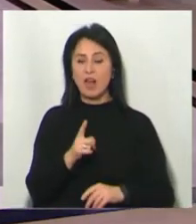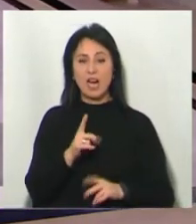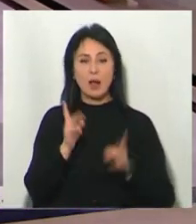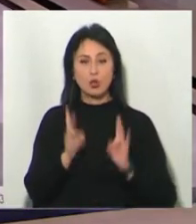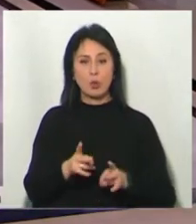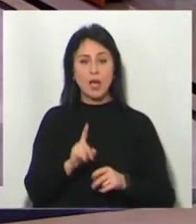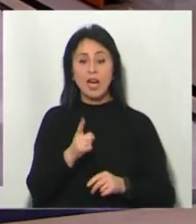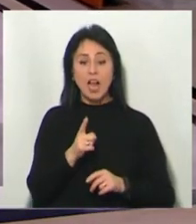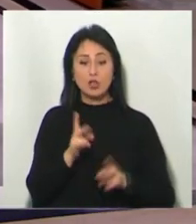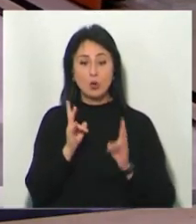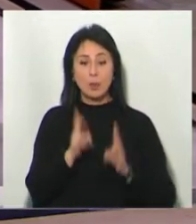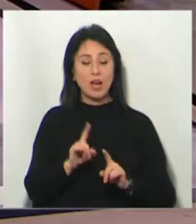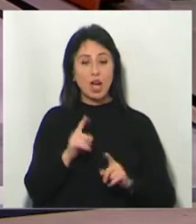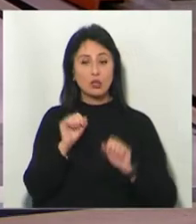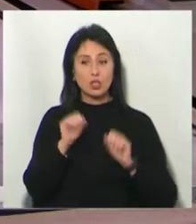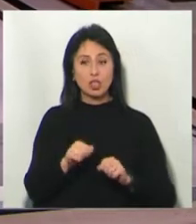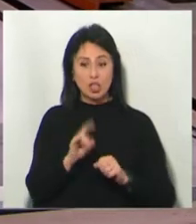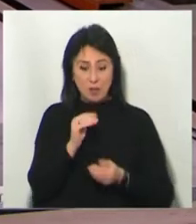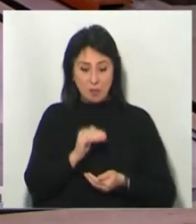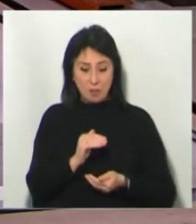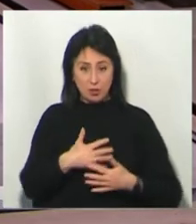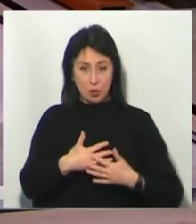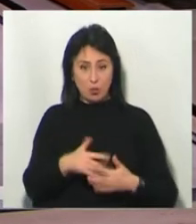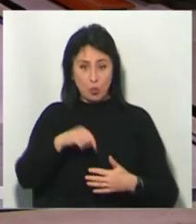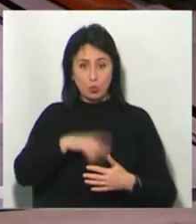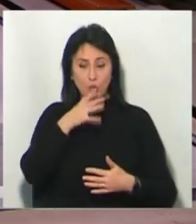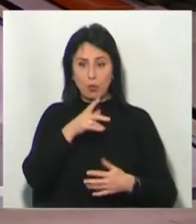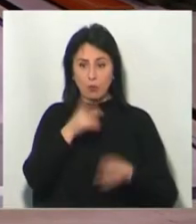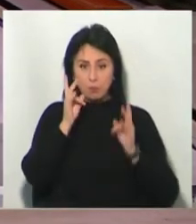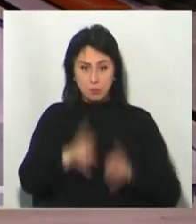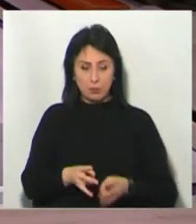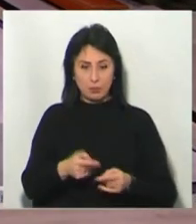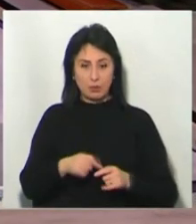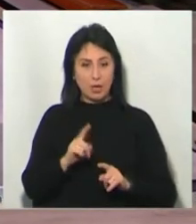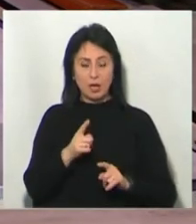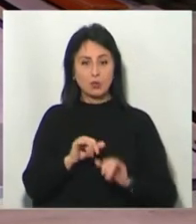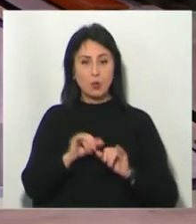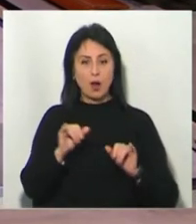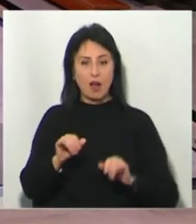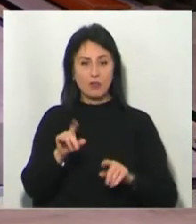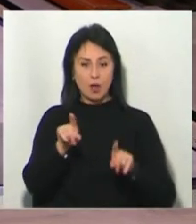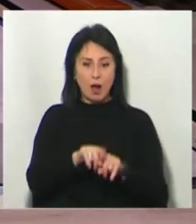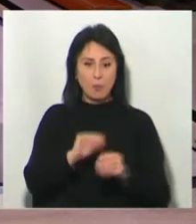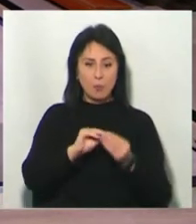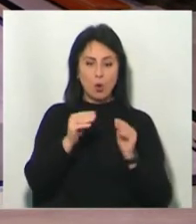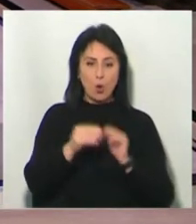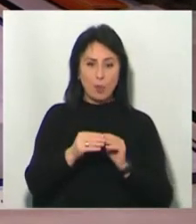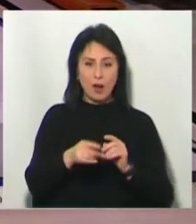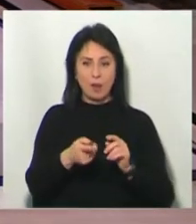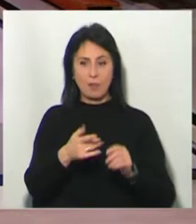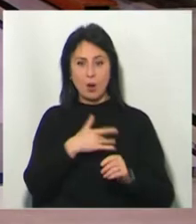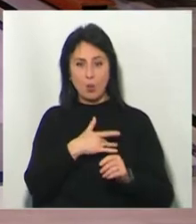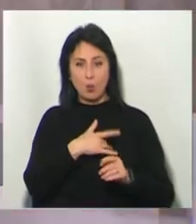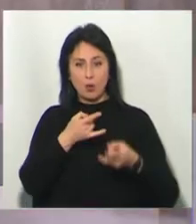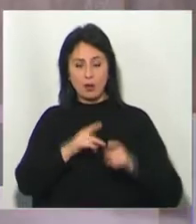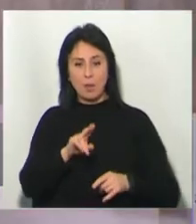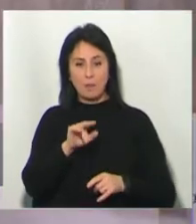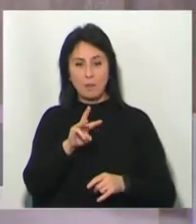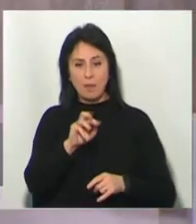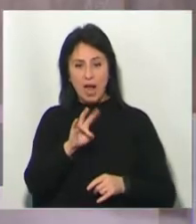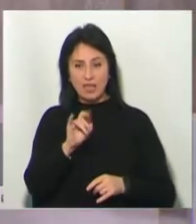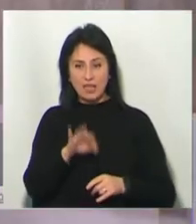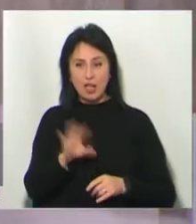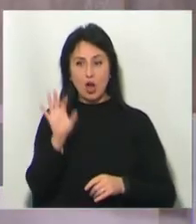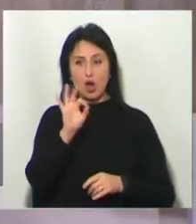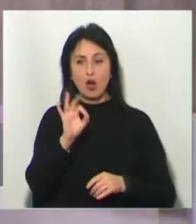რატომ ემართებათ? რატომ შეიძლება პატარას მუცლადყოფნის პერიოდში ნაყოფს განუვითარდეს ასეთი პრობლემები და ამ პრობლემებით დაიბადოს? ვიცით